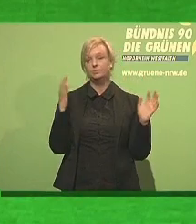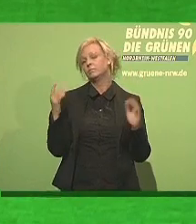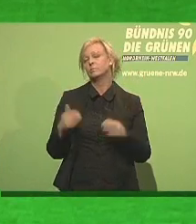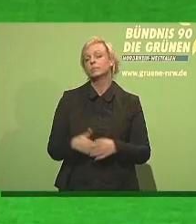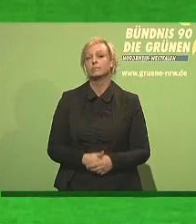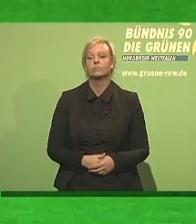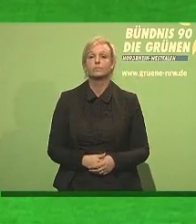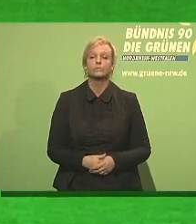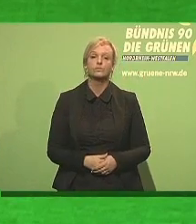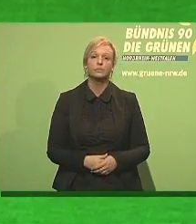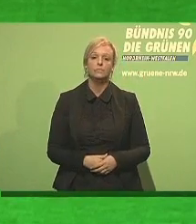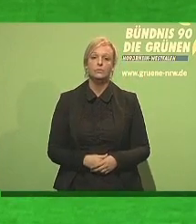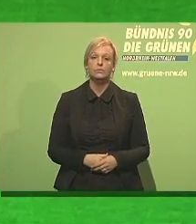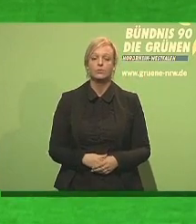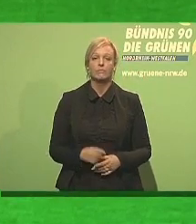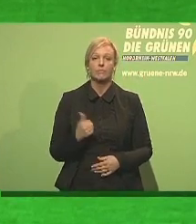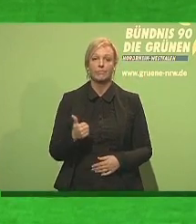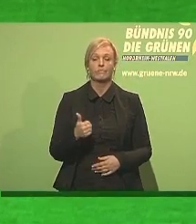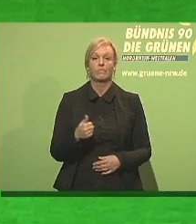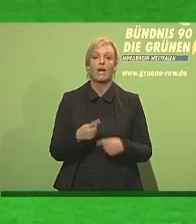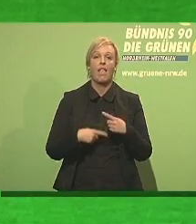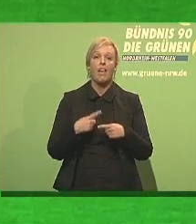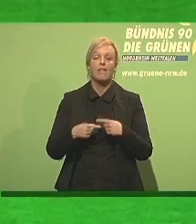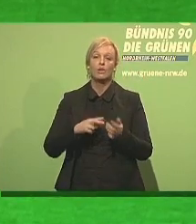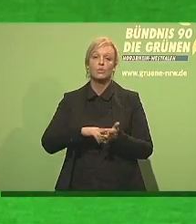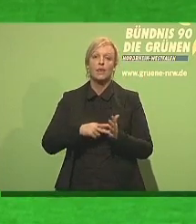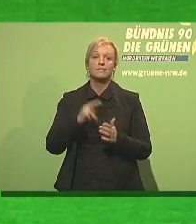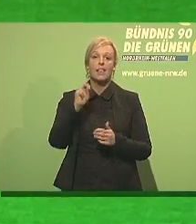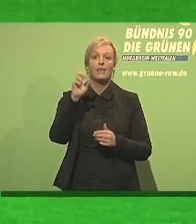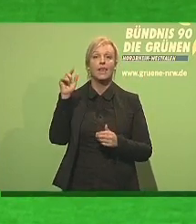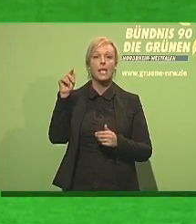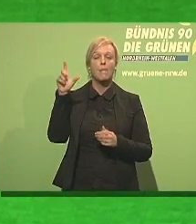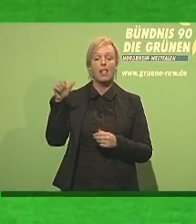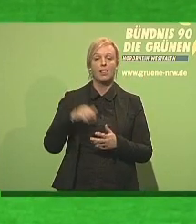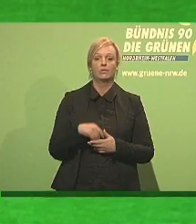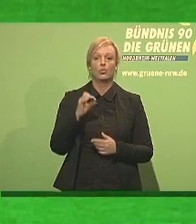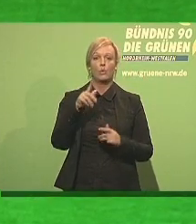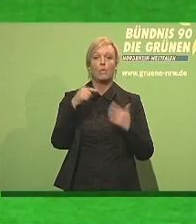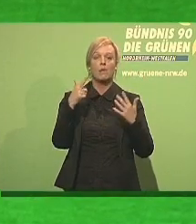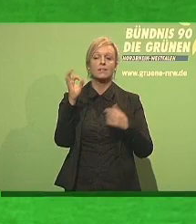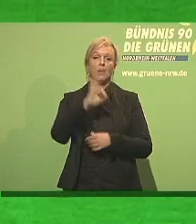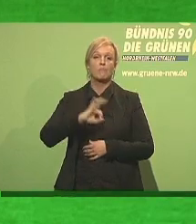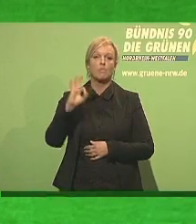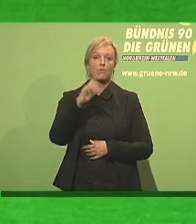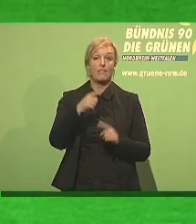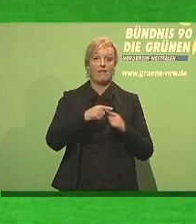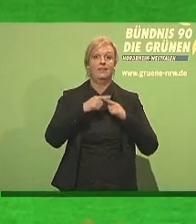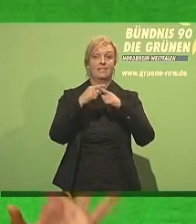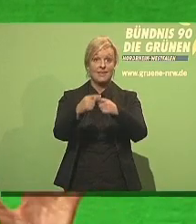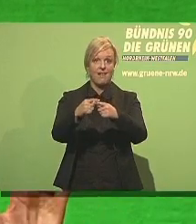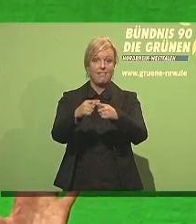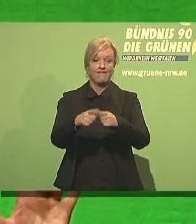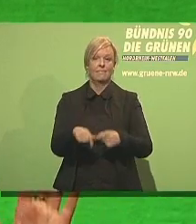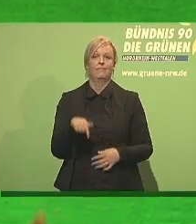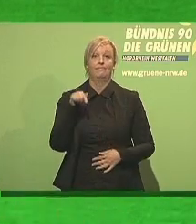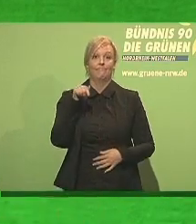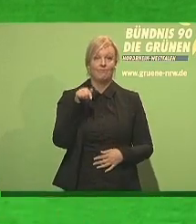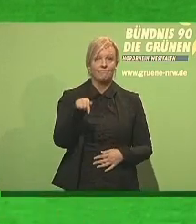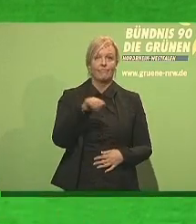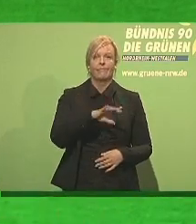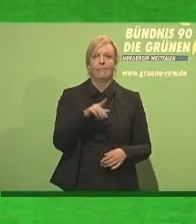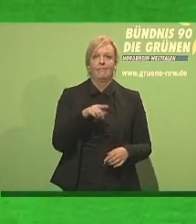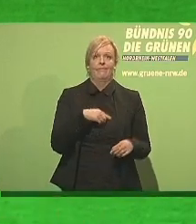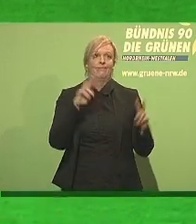Wenn ein Entwicklungsminister Niebel das 0,7%-Ziel als